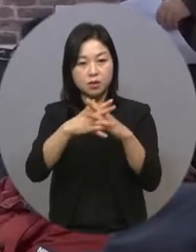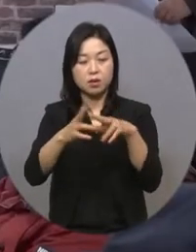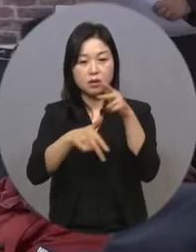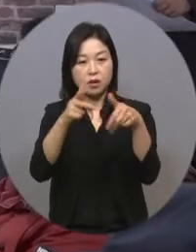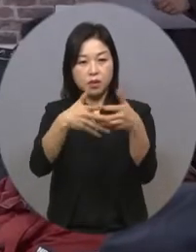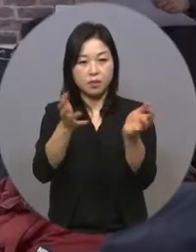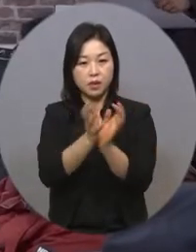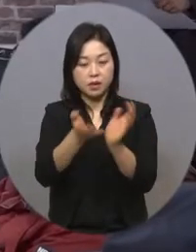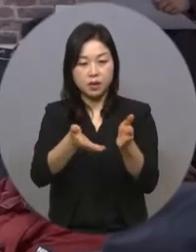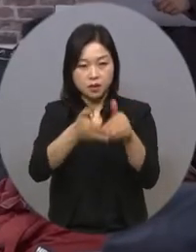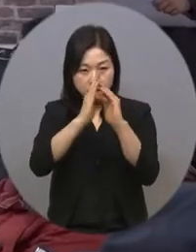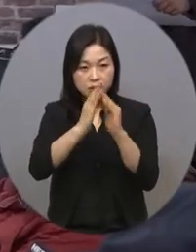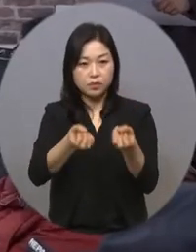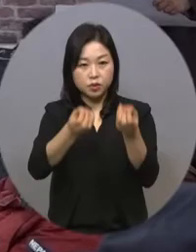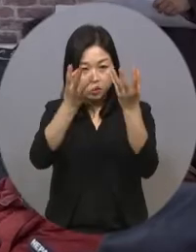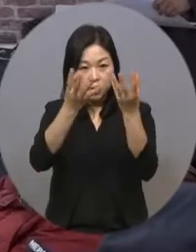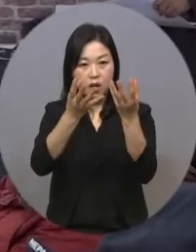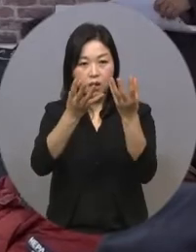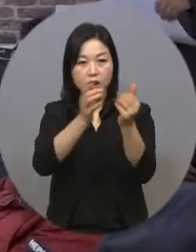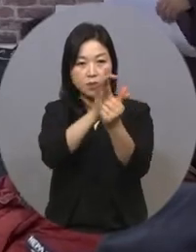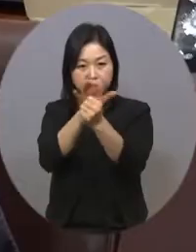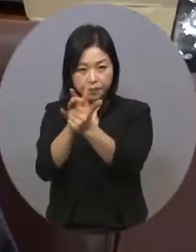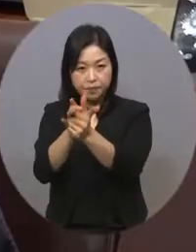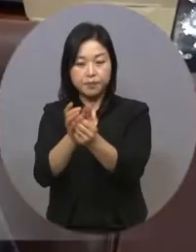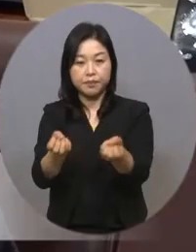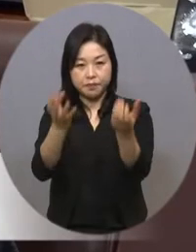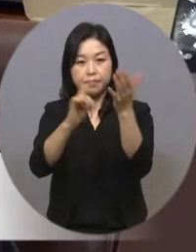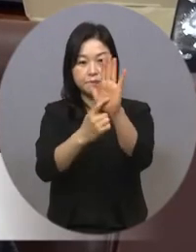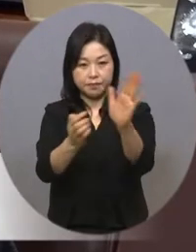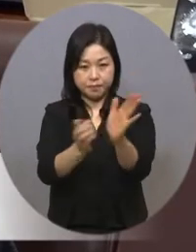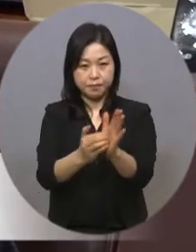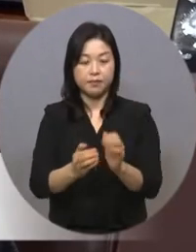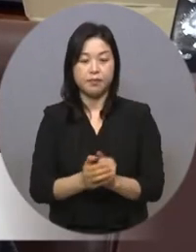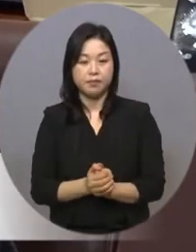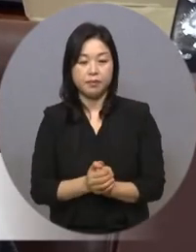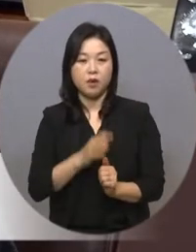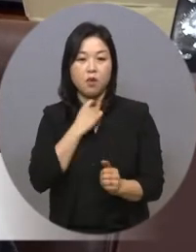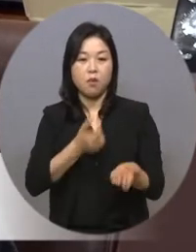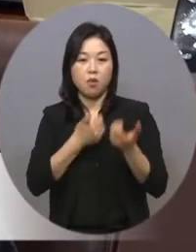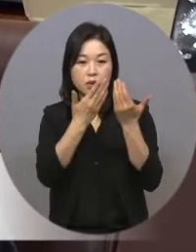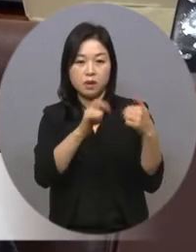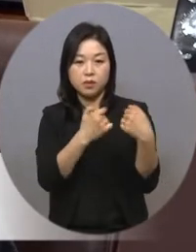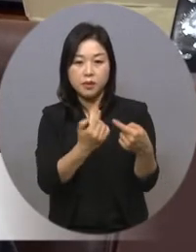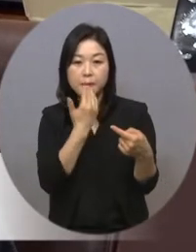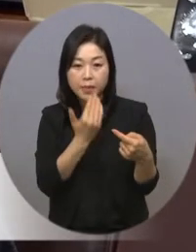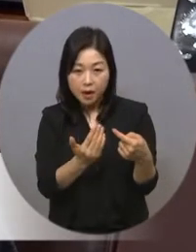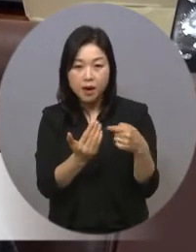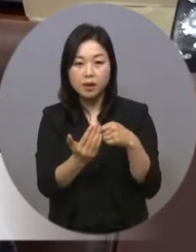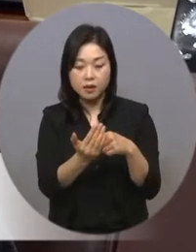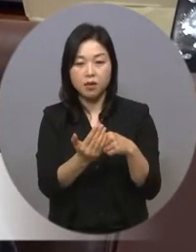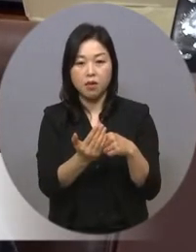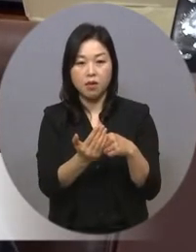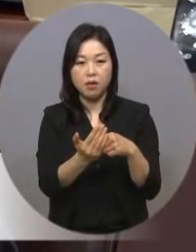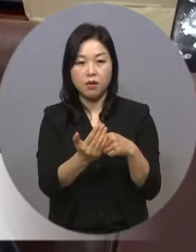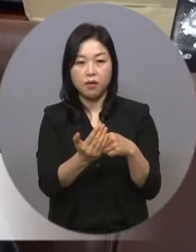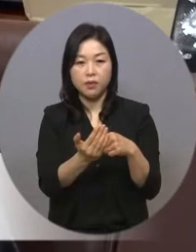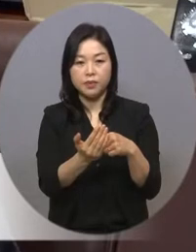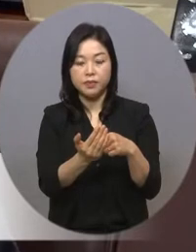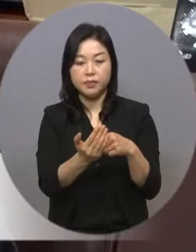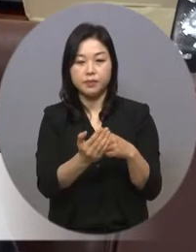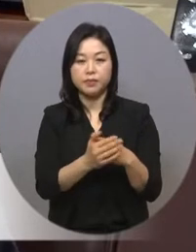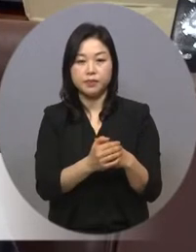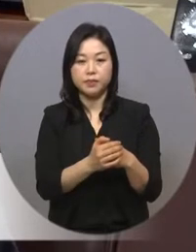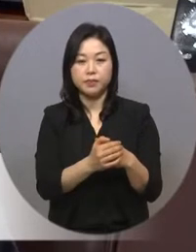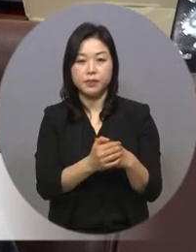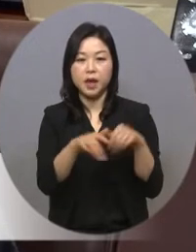축하 위촉식을 가졌습니다. 또 자원봉사에 동참할 수 있기 위해서, 동참하기 위해서